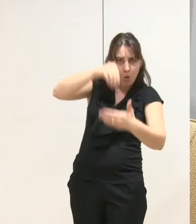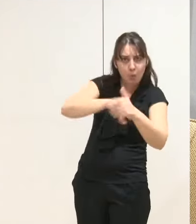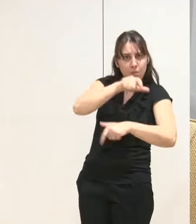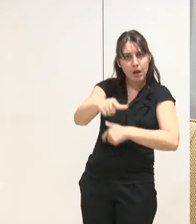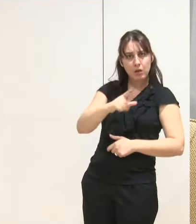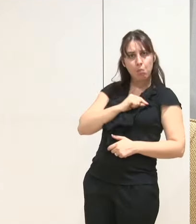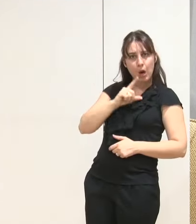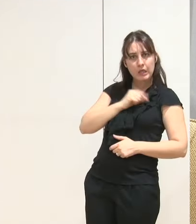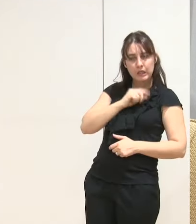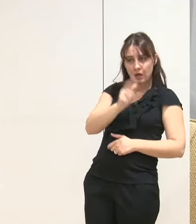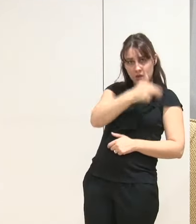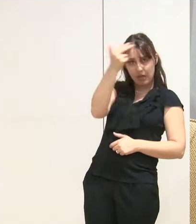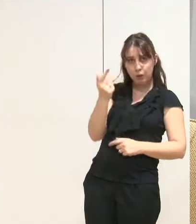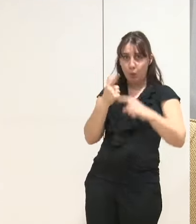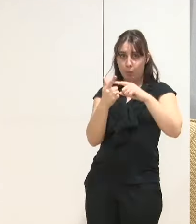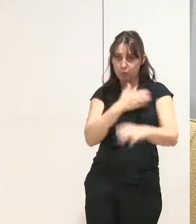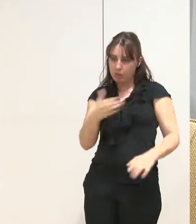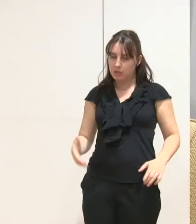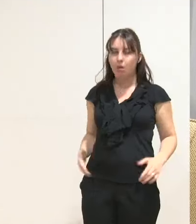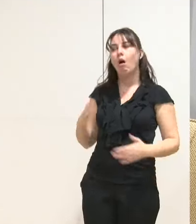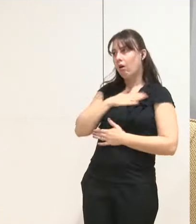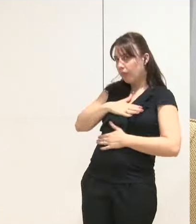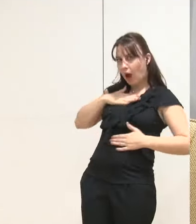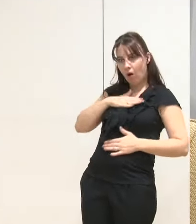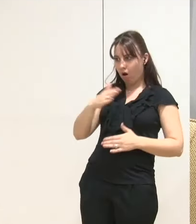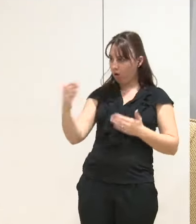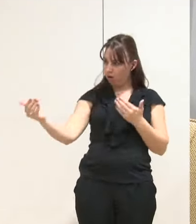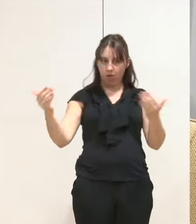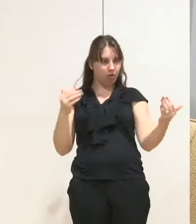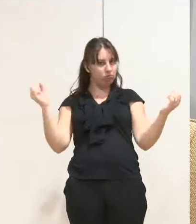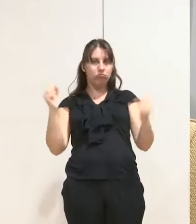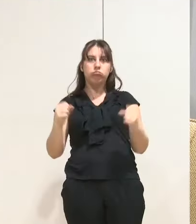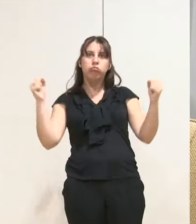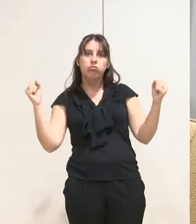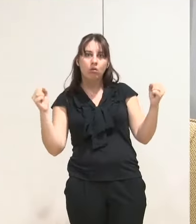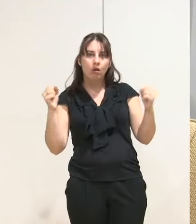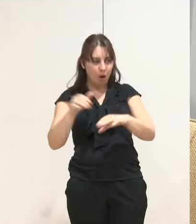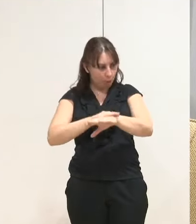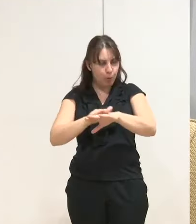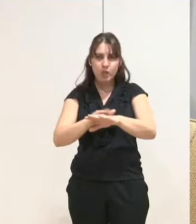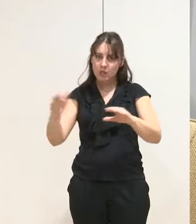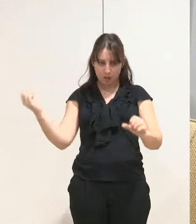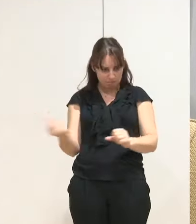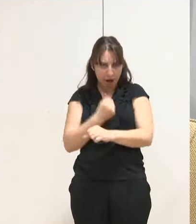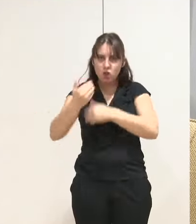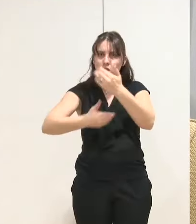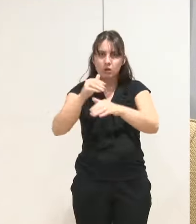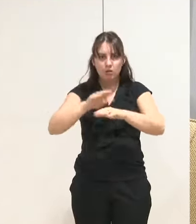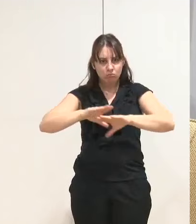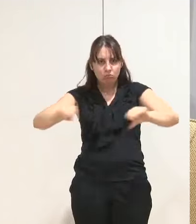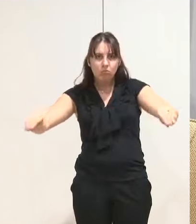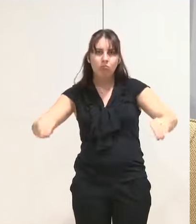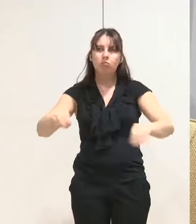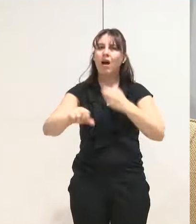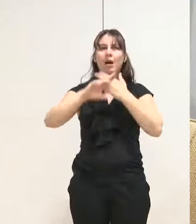policiers nationaux et municipaux qui soulignent le fait que cette politique fonctionne c'est pas une réponse unique c'est pas une